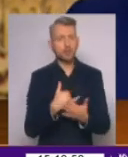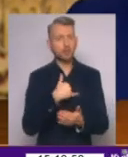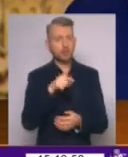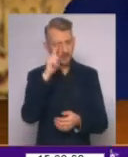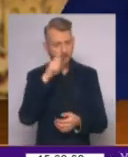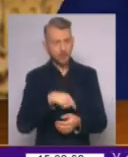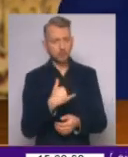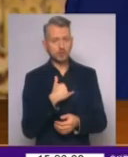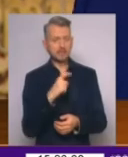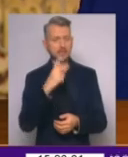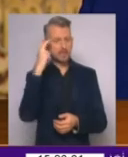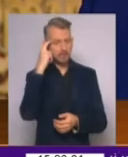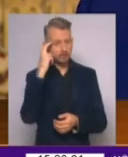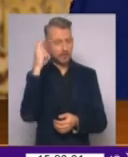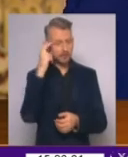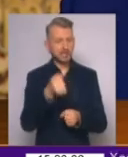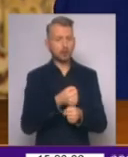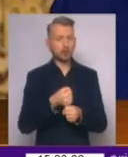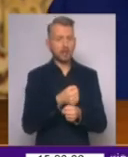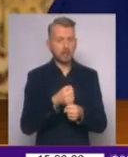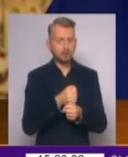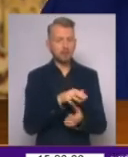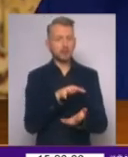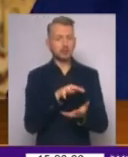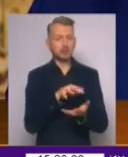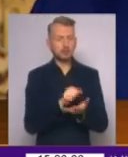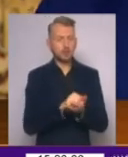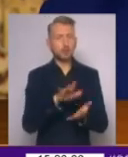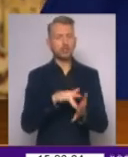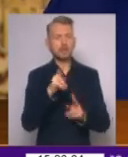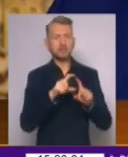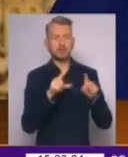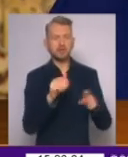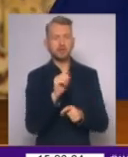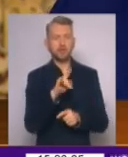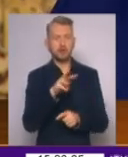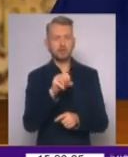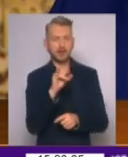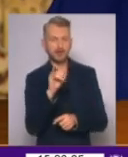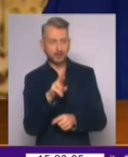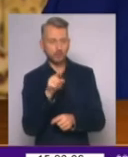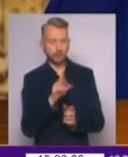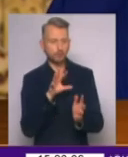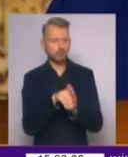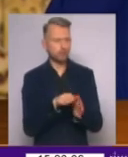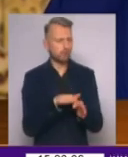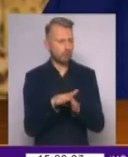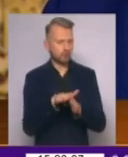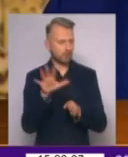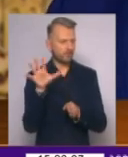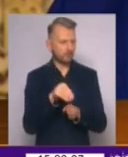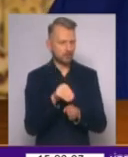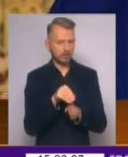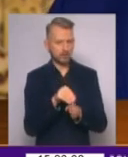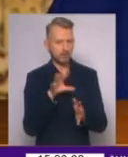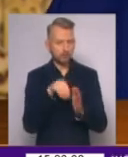нас з Києвом, київськими аптеками піклується так зване комунальне підприємство «Фармація». Вона включена повністю в цю програму і,